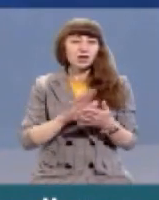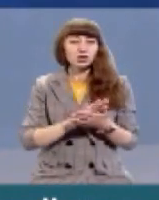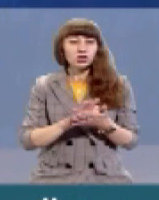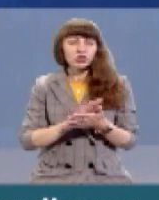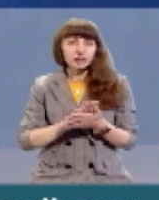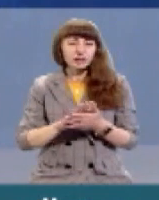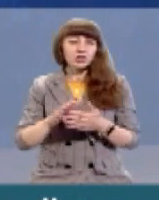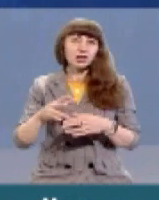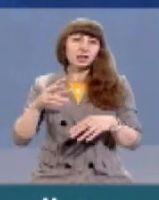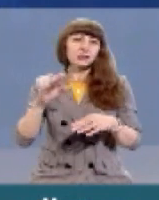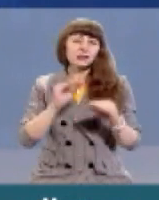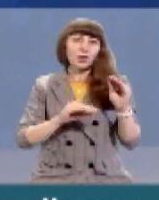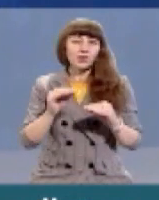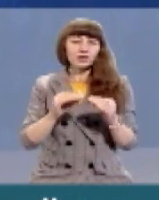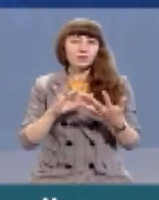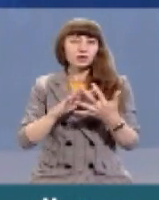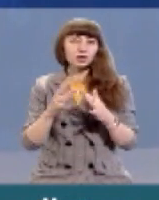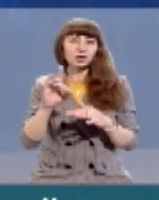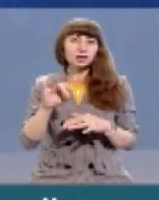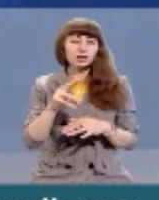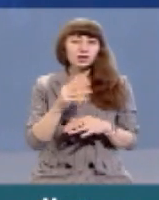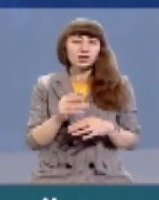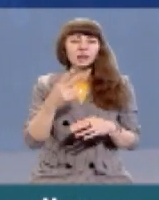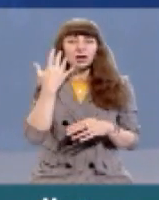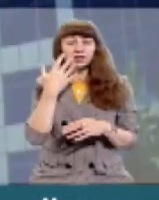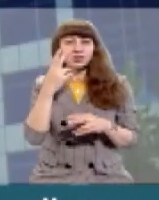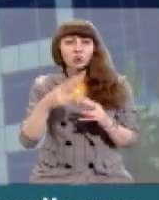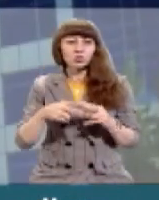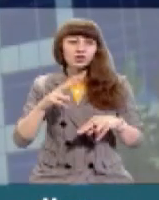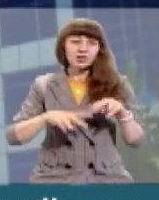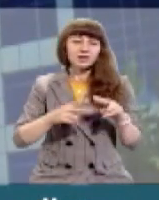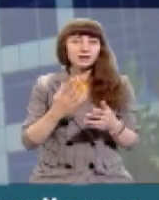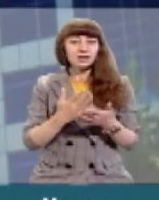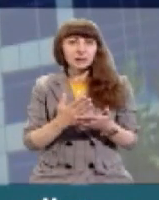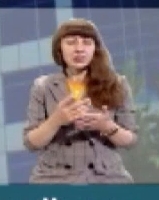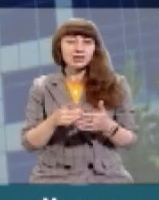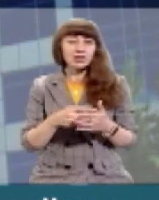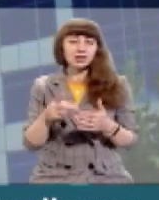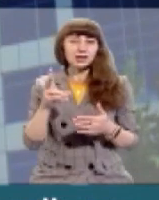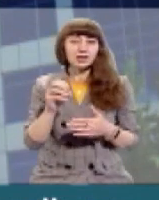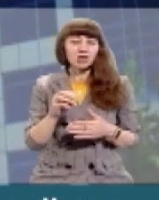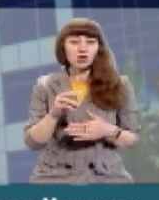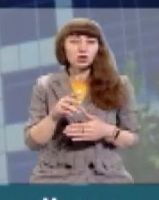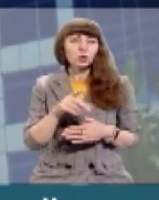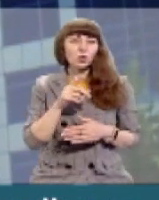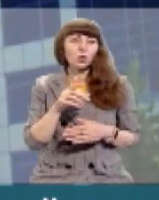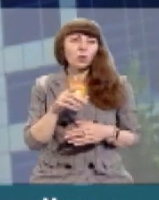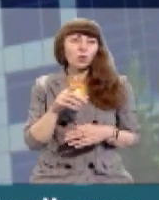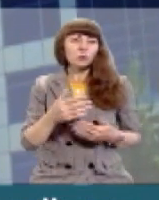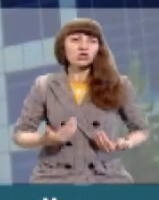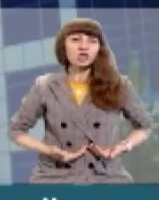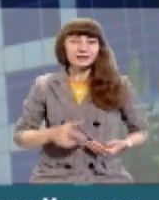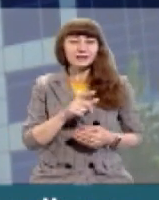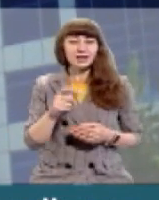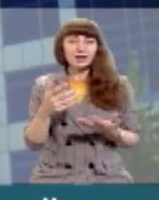очистительных сооружений в селе Красносельское. Когда закончится строительство объектов и имеют ли местные жители на данный момент доступ к водоснабжению? Нам бы